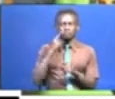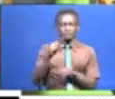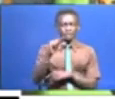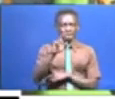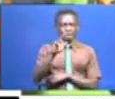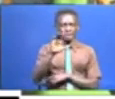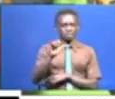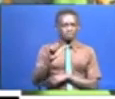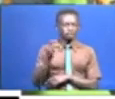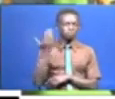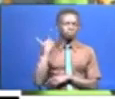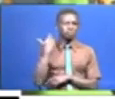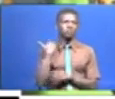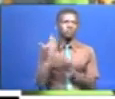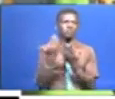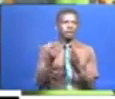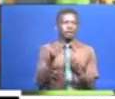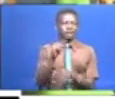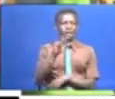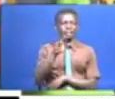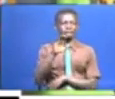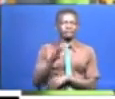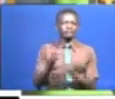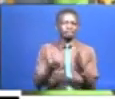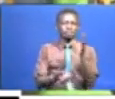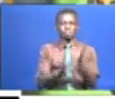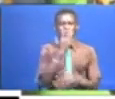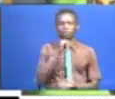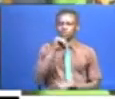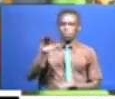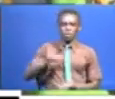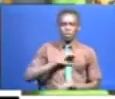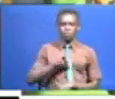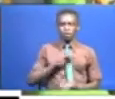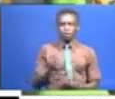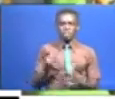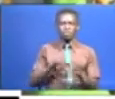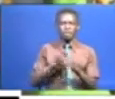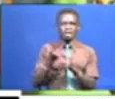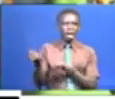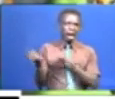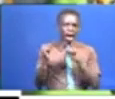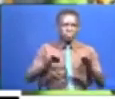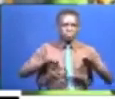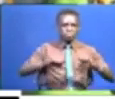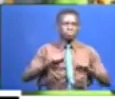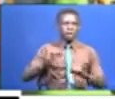amejenga. Hii shule sio yake. Na yeye akakuja kutoa vitu zingine yeye anaweka zake. Sisi